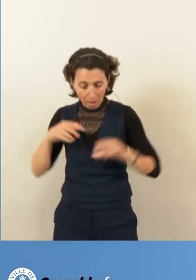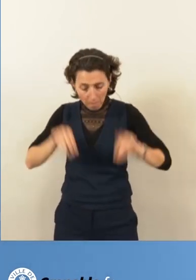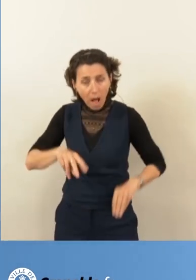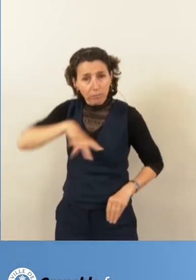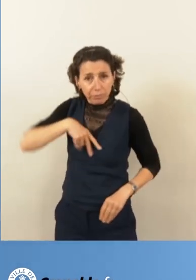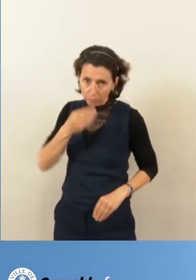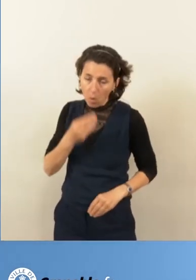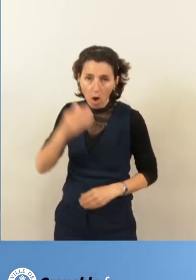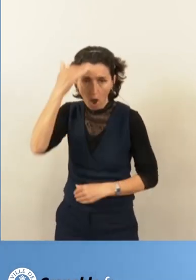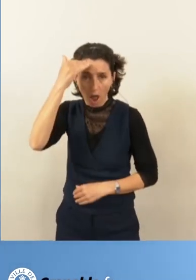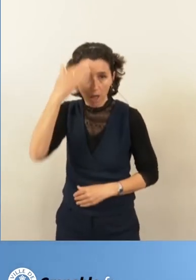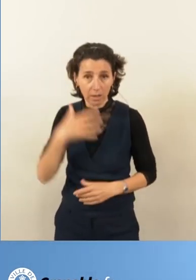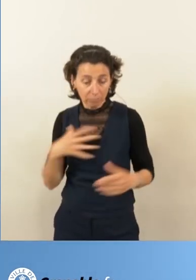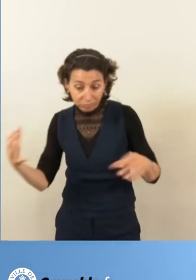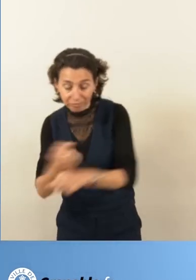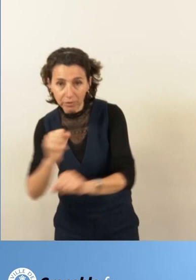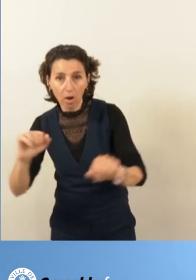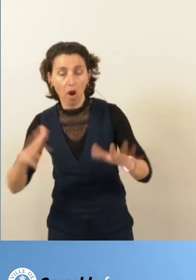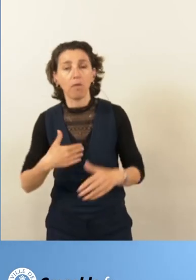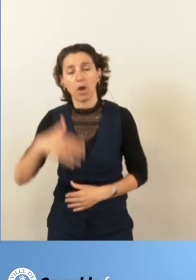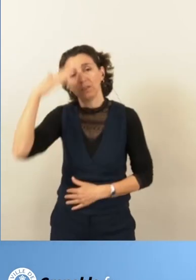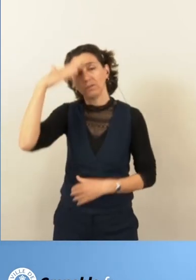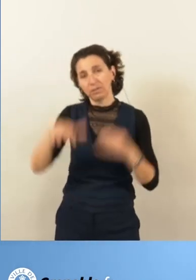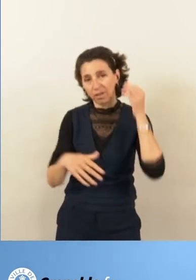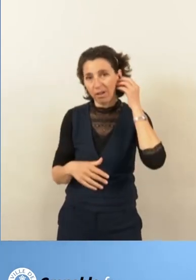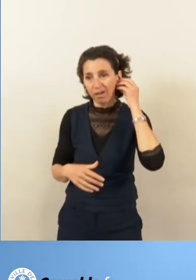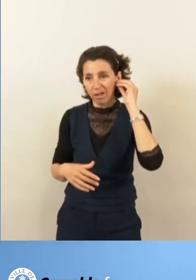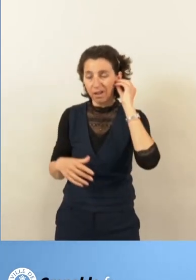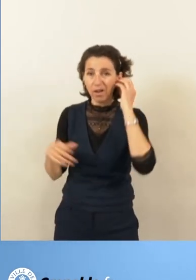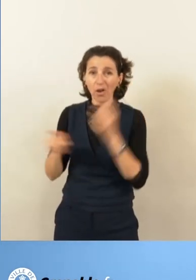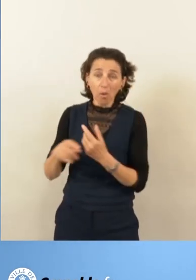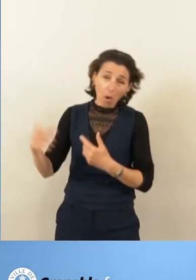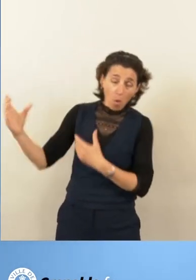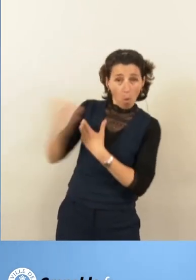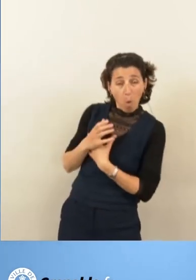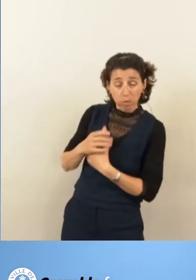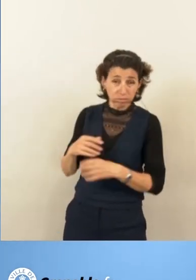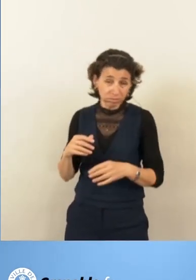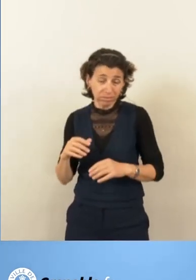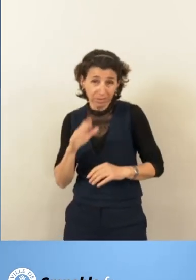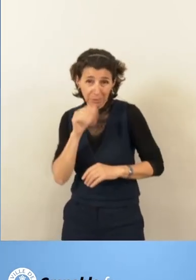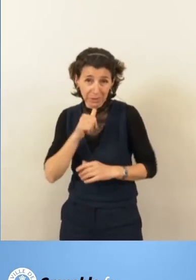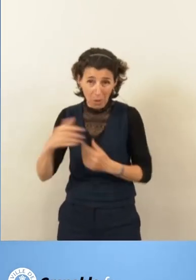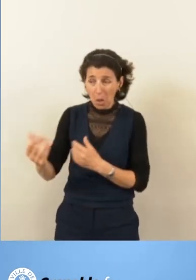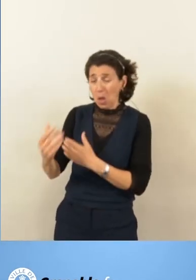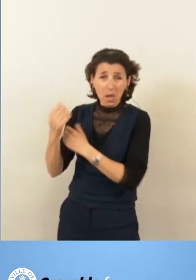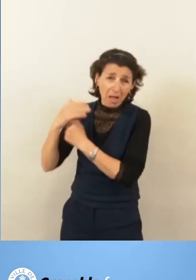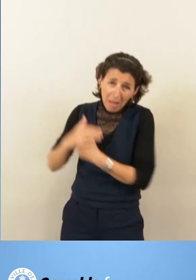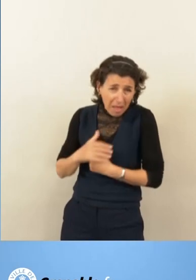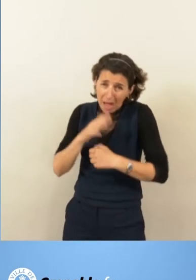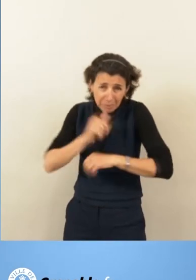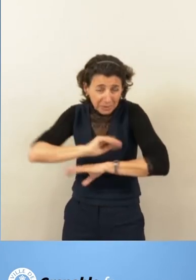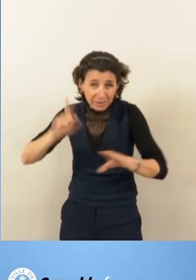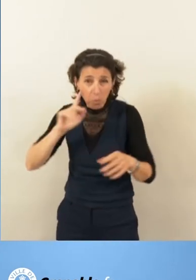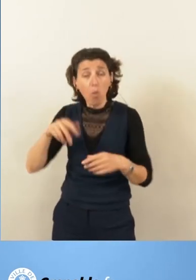comment y arriver personne ne pourra m'opposer et ne peut avoir de ne pas avoir essayé de rendre possible cet arc l'humaniste